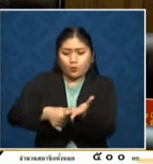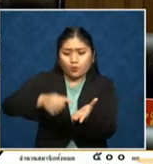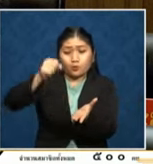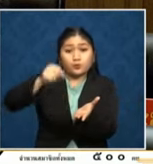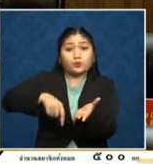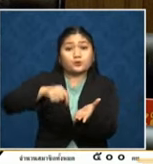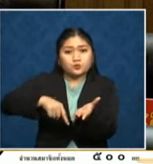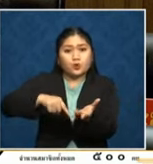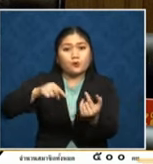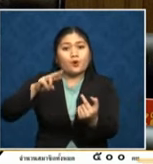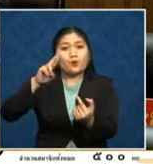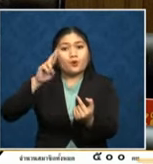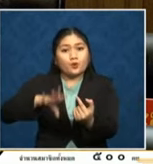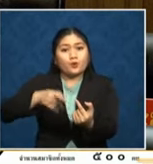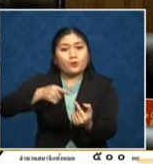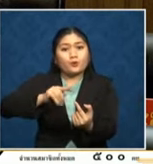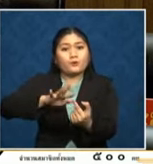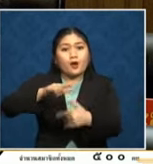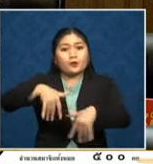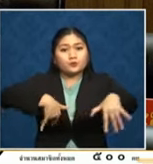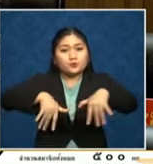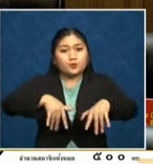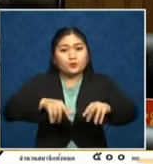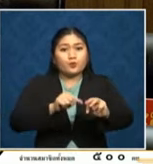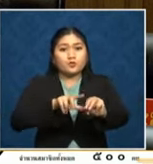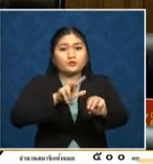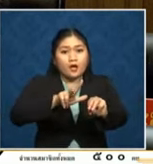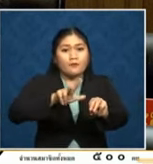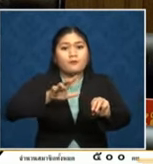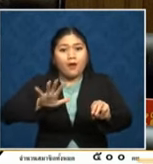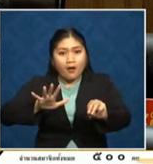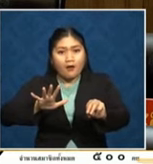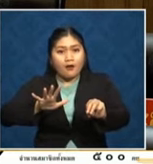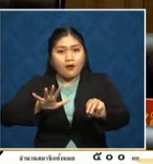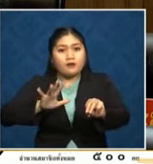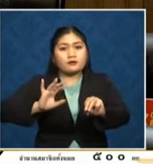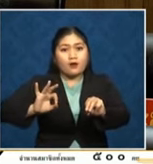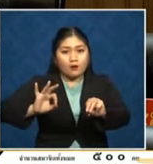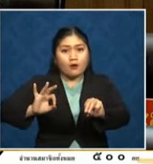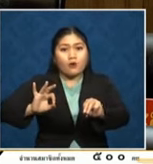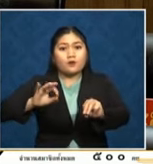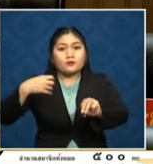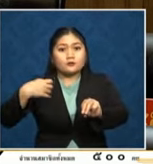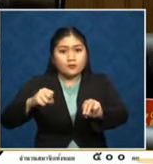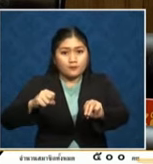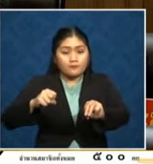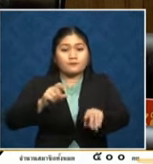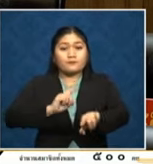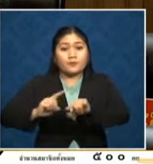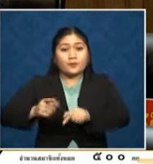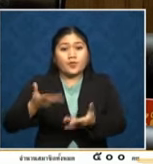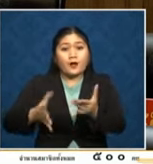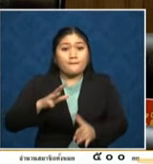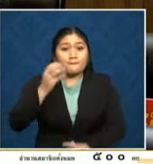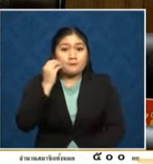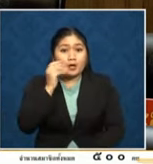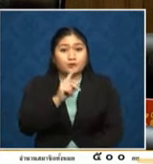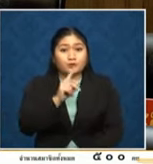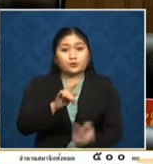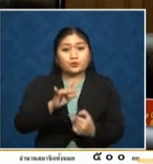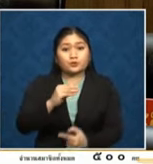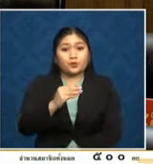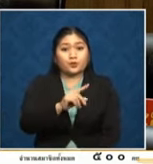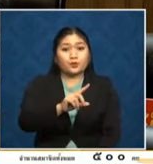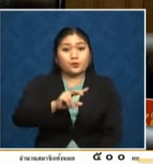แซมระบบประปาหมู่บ้านของหมู่ที่3หมู่ที่5หมู่ที่9หมู่ที่10นะคะบ้านต้นโดนบ้